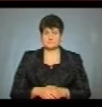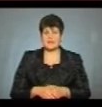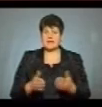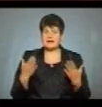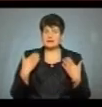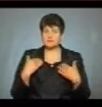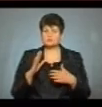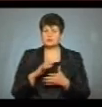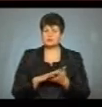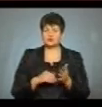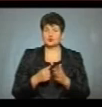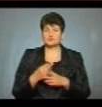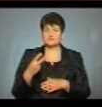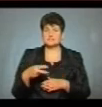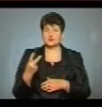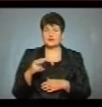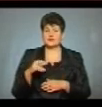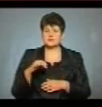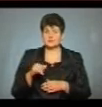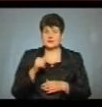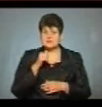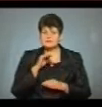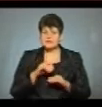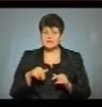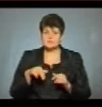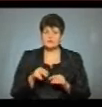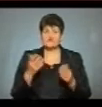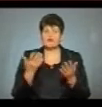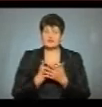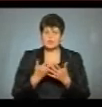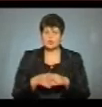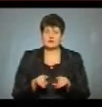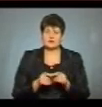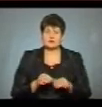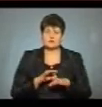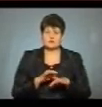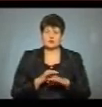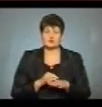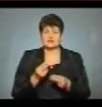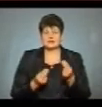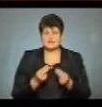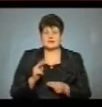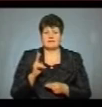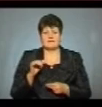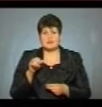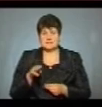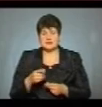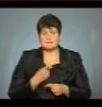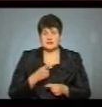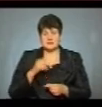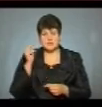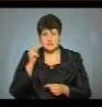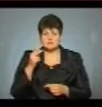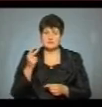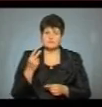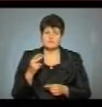Канікули триватимуть до 22 листопада. Завтра діти підуть у кіно. Також для них проведуть ігри, квести та майстер-класи. В п'ятницю,